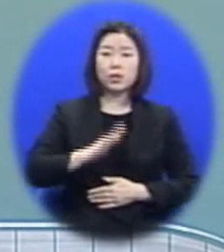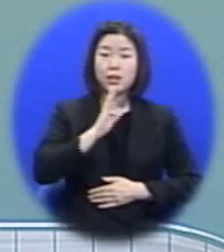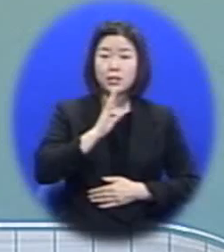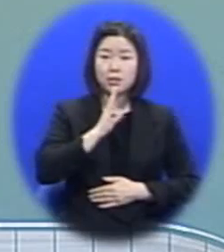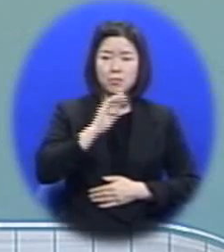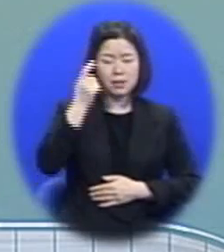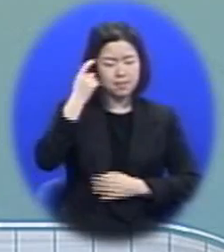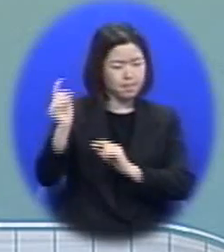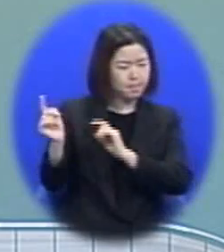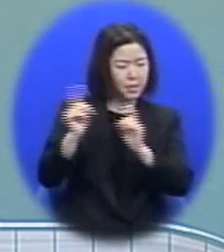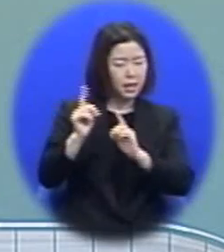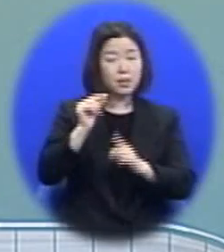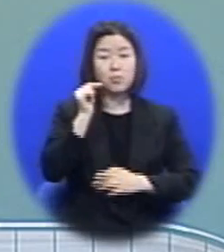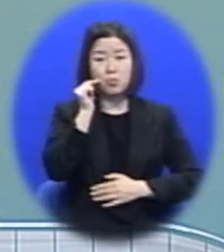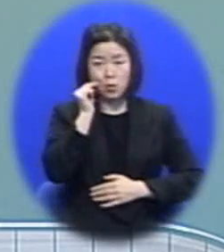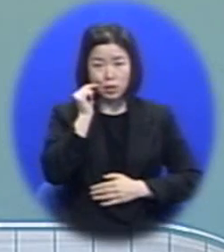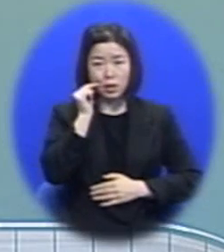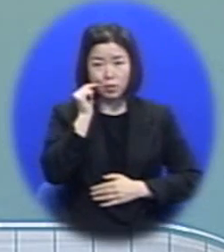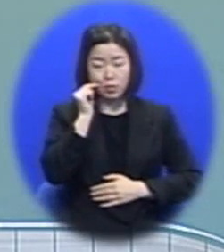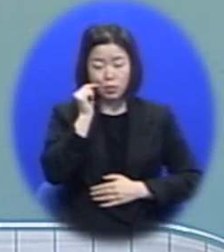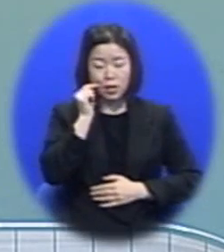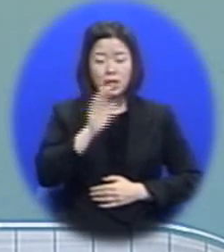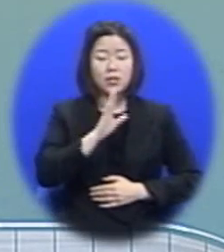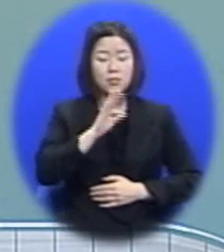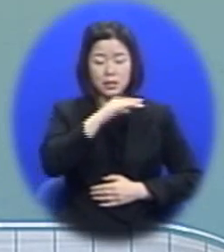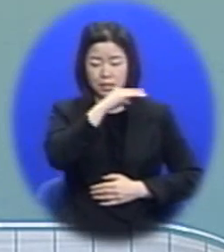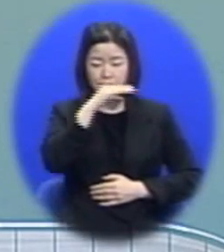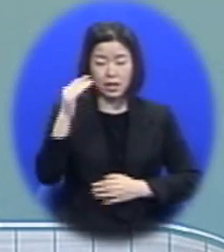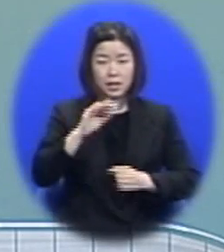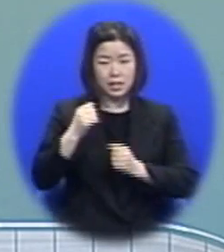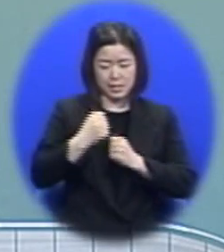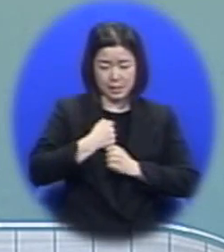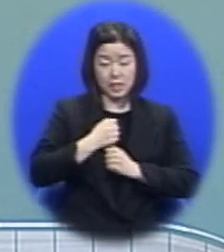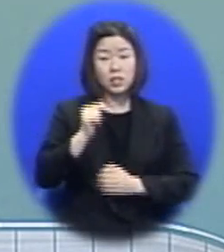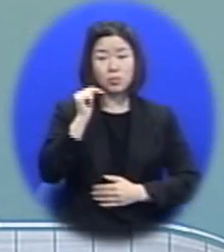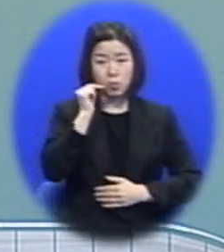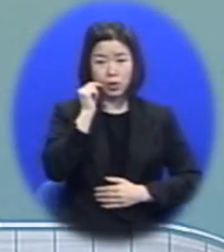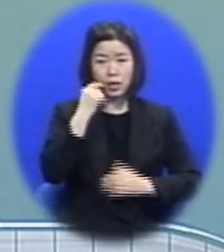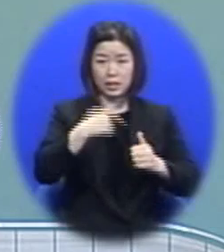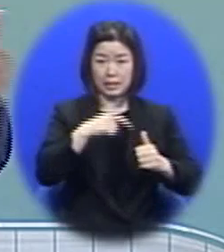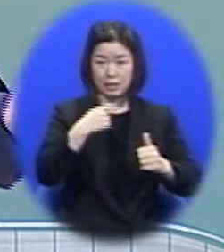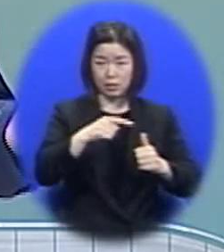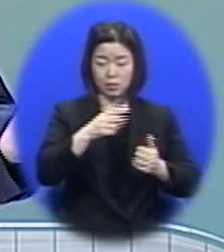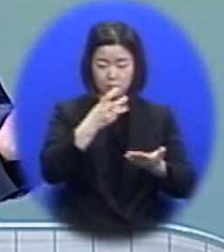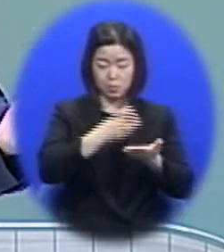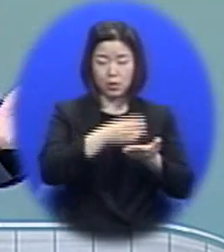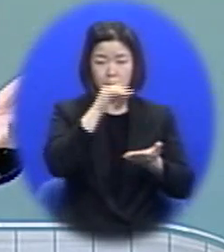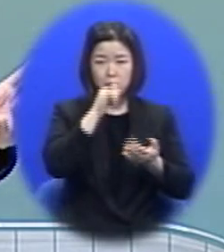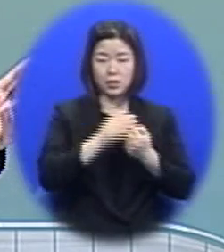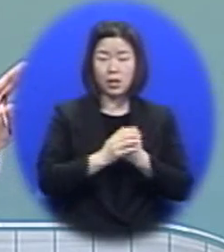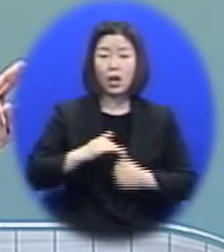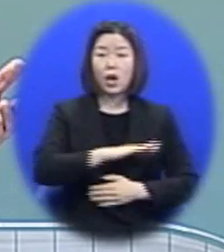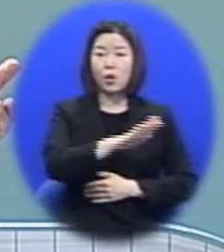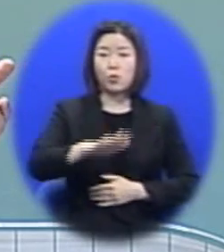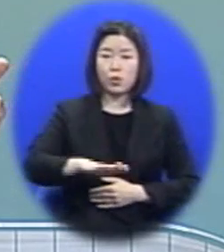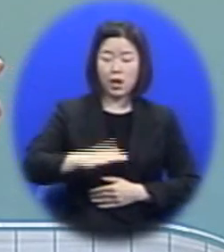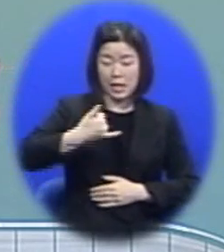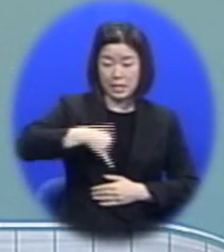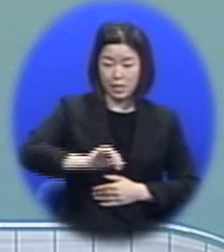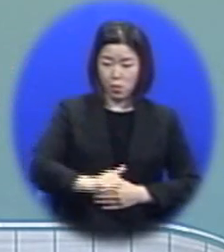정신 차리지 못하고 제대로 지키지 못하는 교훈입니다 우리는 자녀들이 화를내는 것에